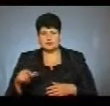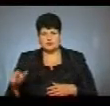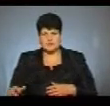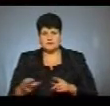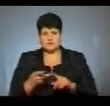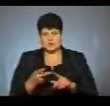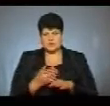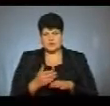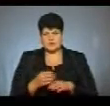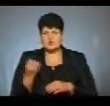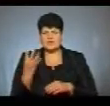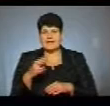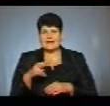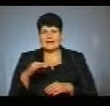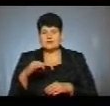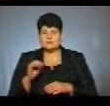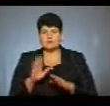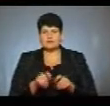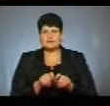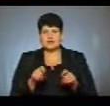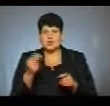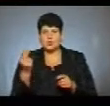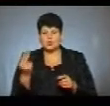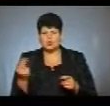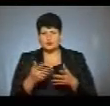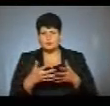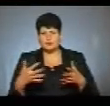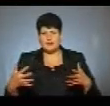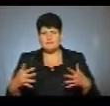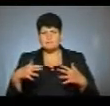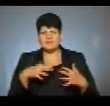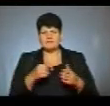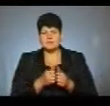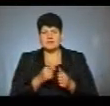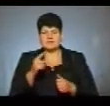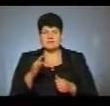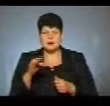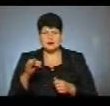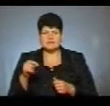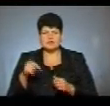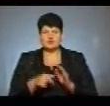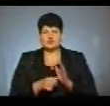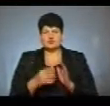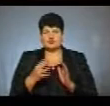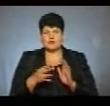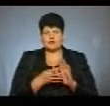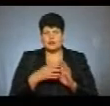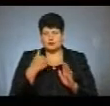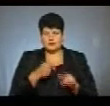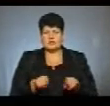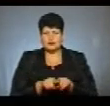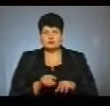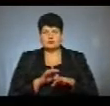проєкту 14 листопада відбудеться відкриття художньої панорами «Битва під Збаражем» 1649 року. Також